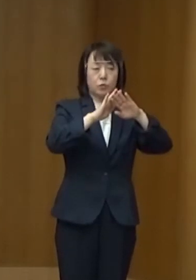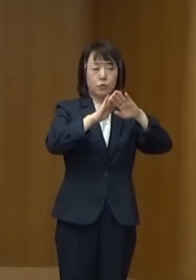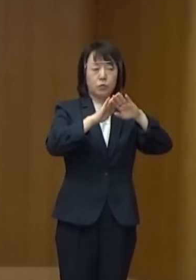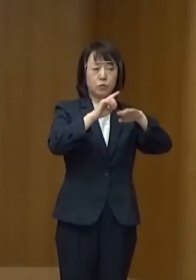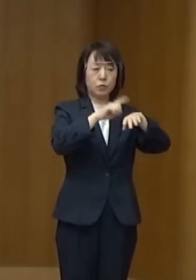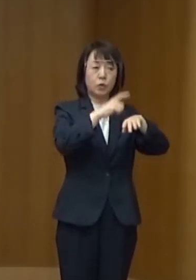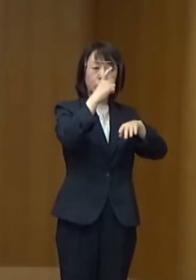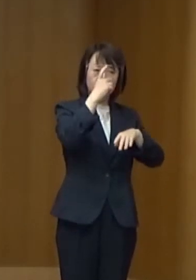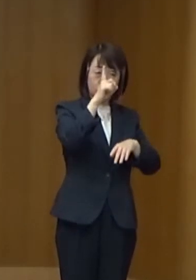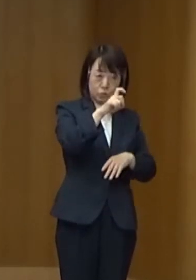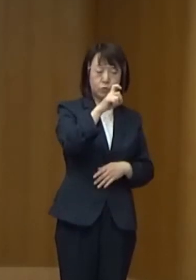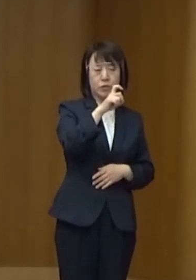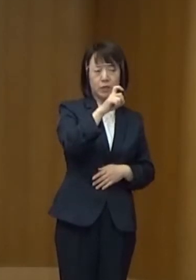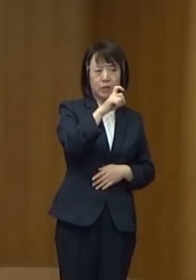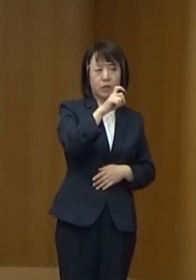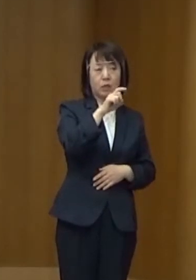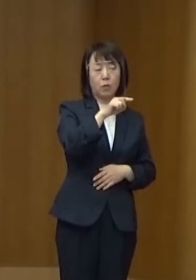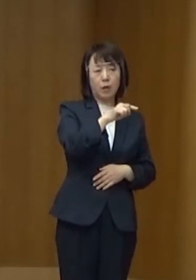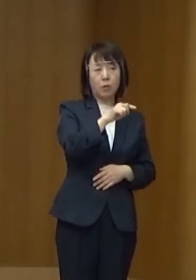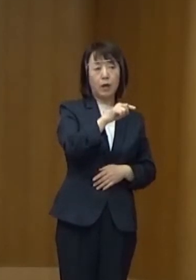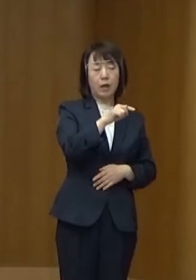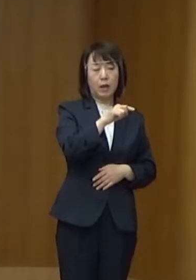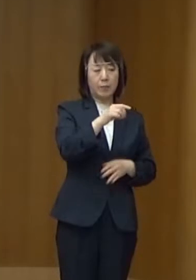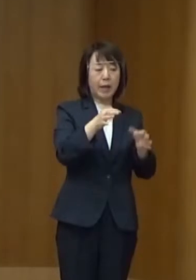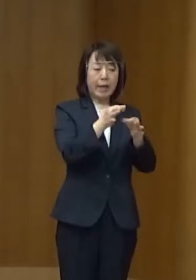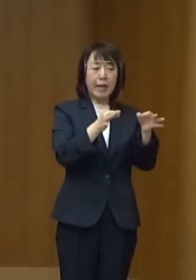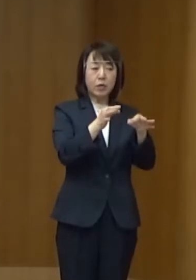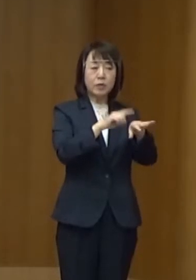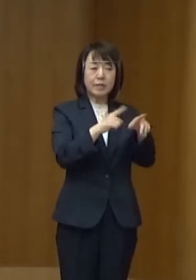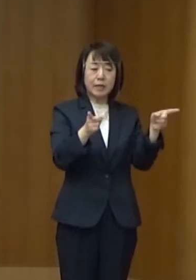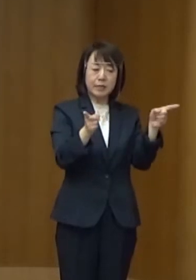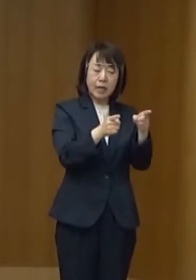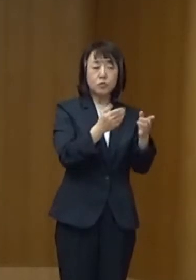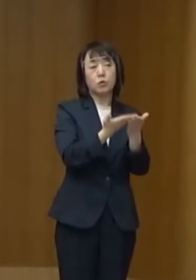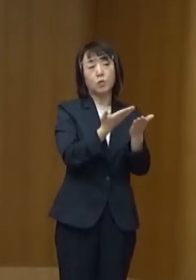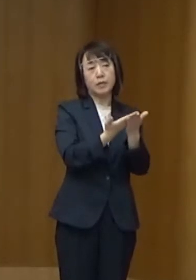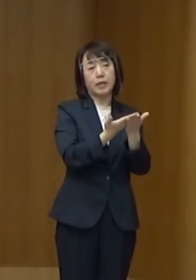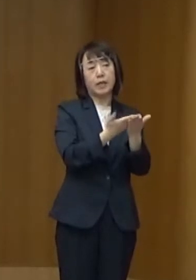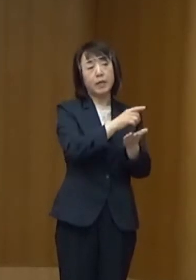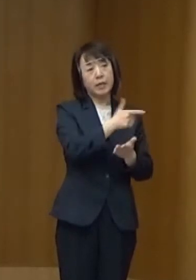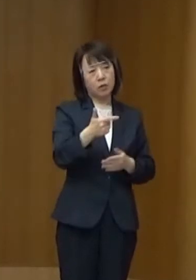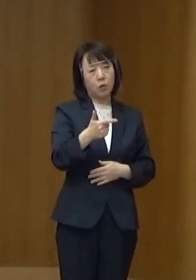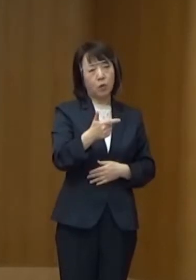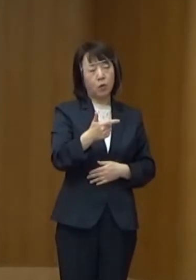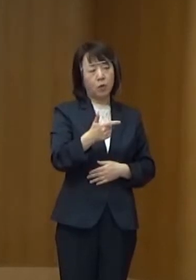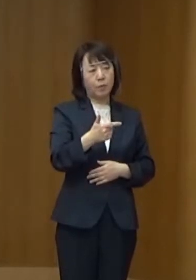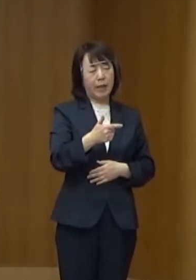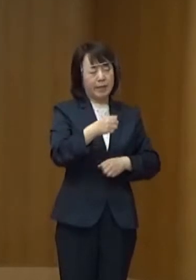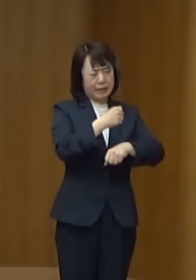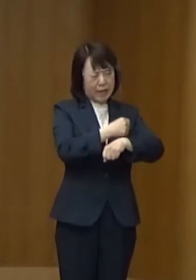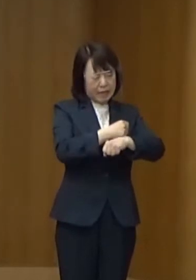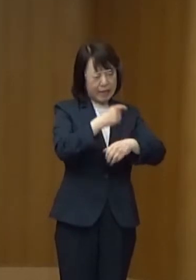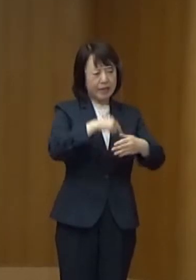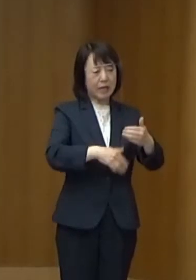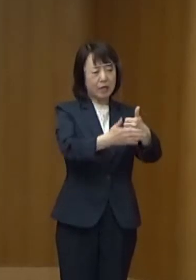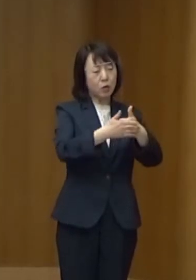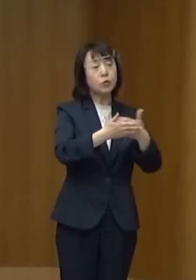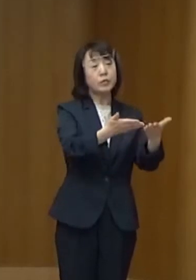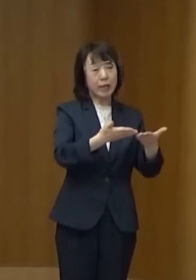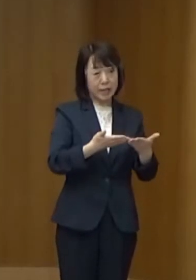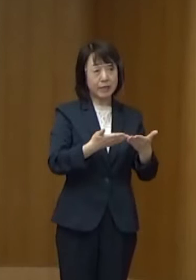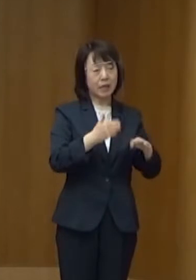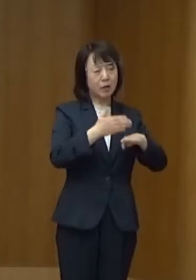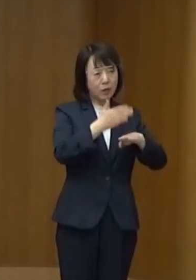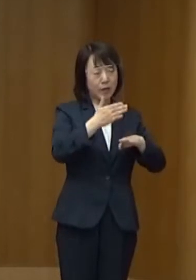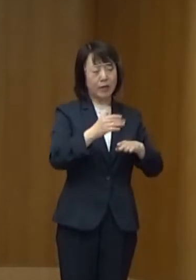、こちらにつきましては営業時間の短縮要請などに大変な中ご協力をいただきまして、ご